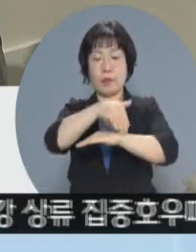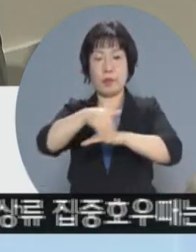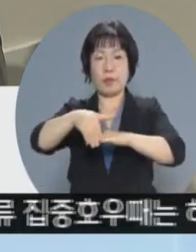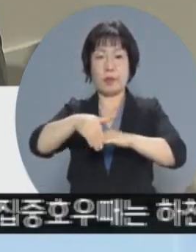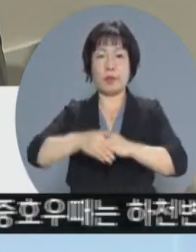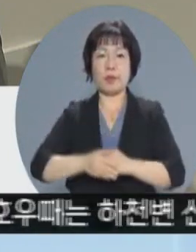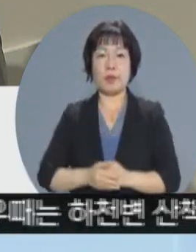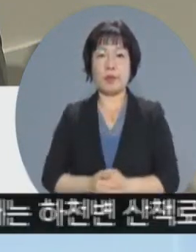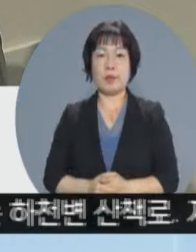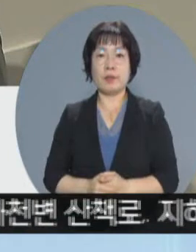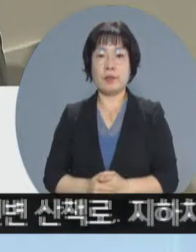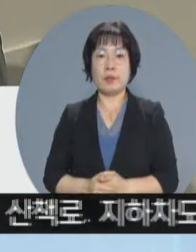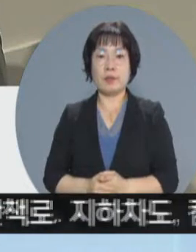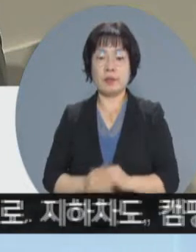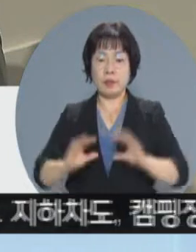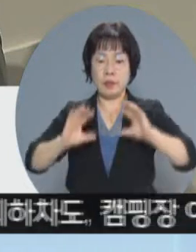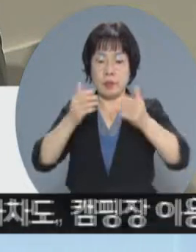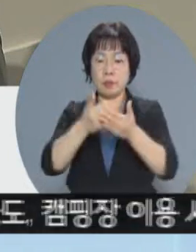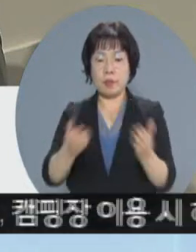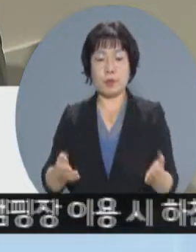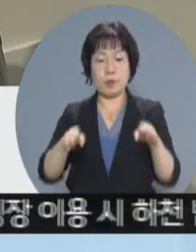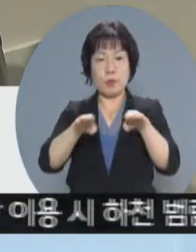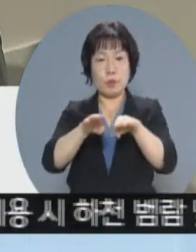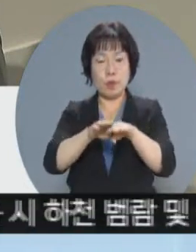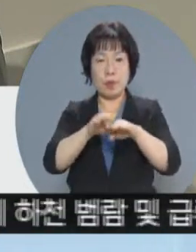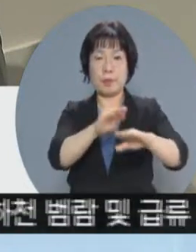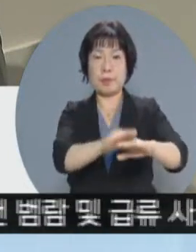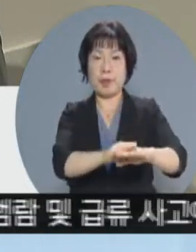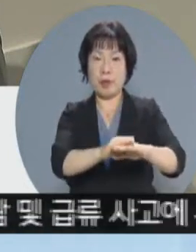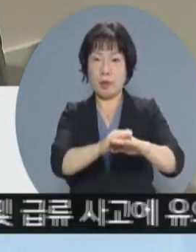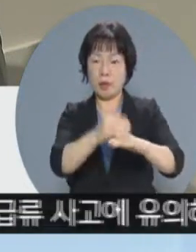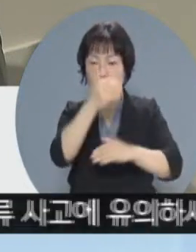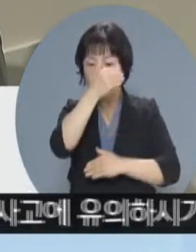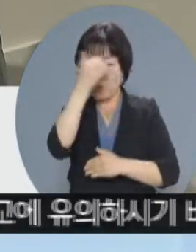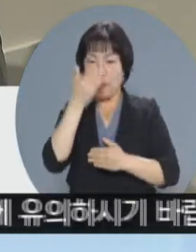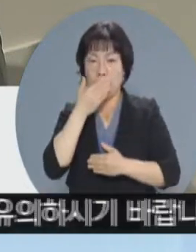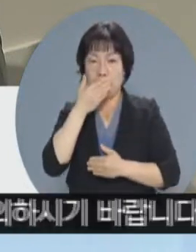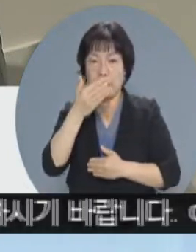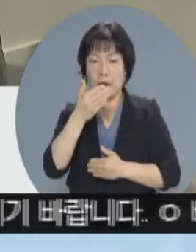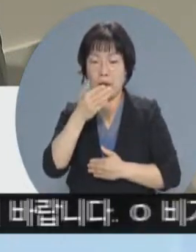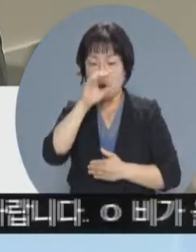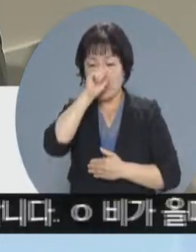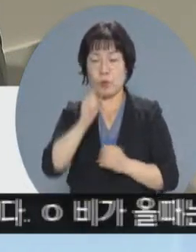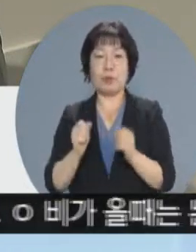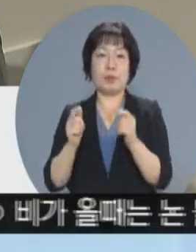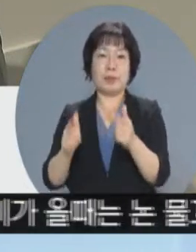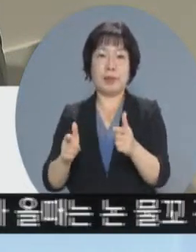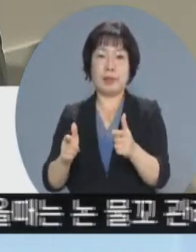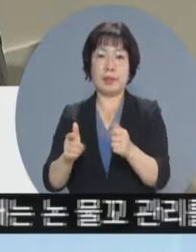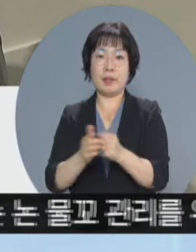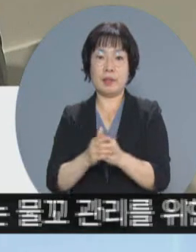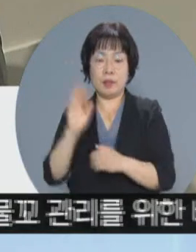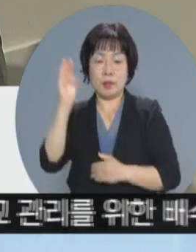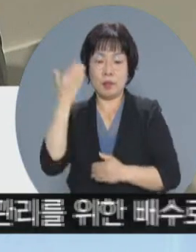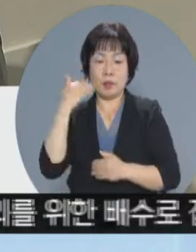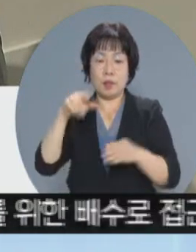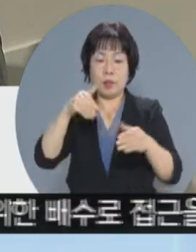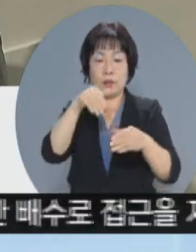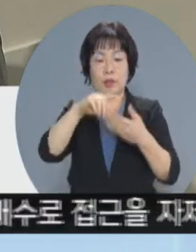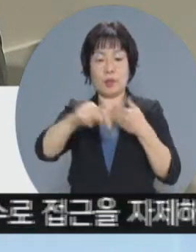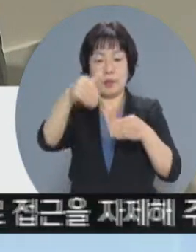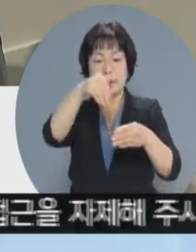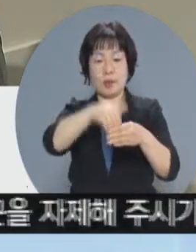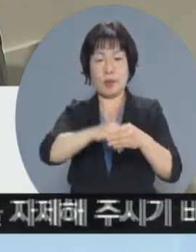개막했습니다. 국립현대미술관 미술은행 소장 작품을 감상할 수 있는 흔치 않은 기회인데요. 최근